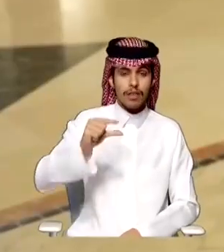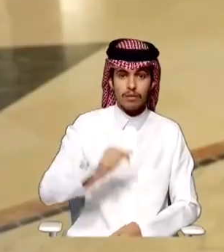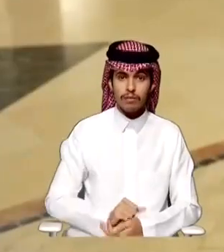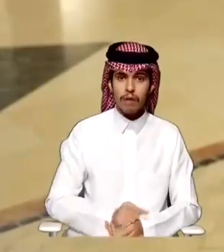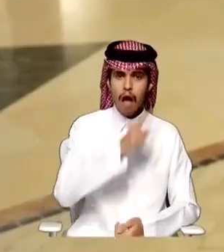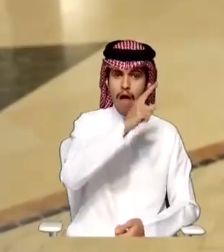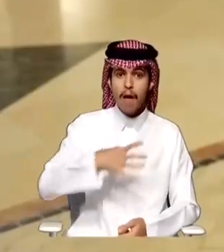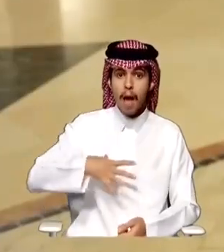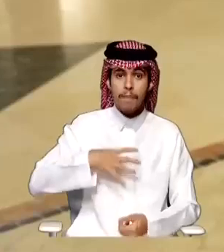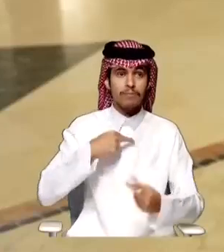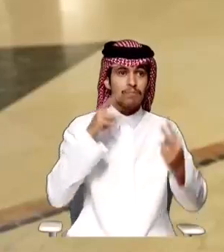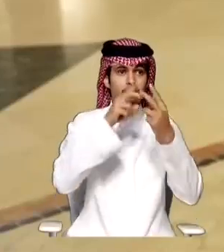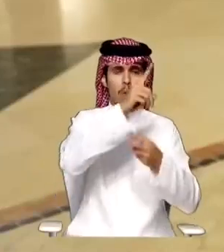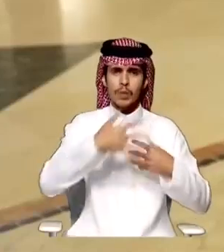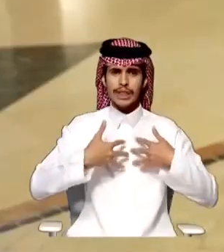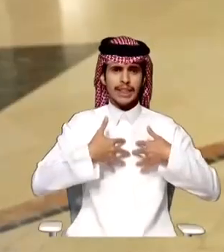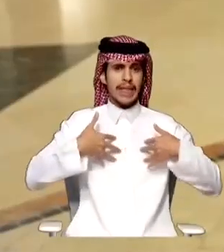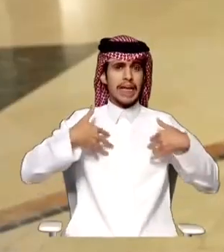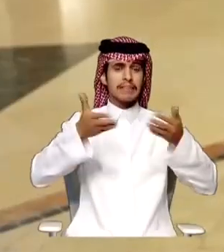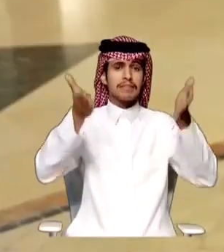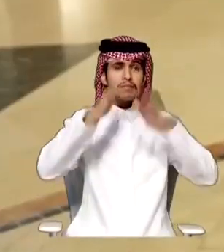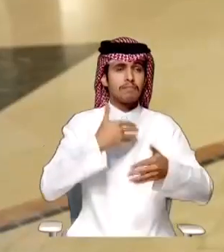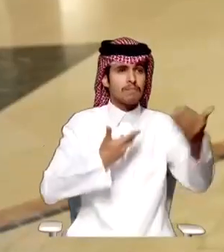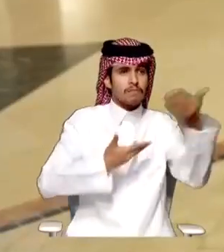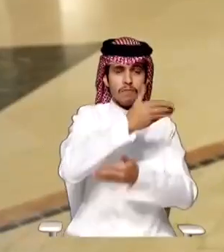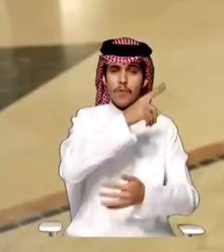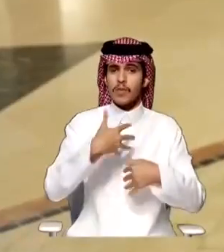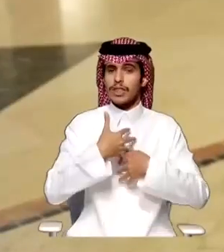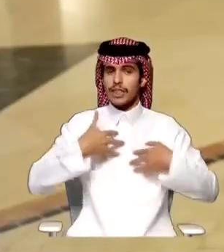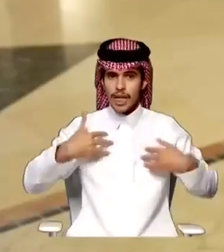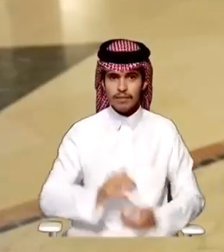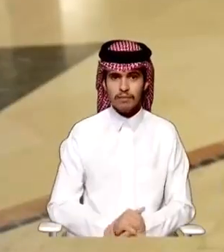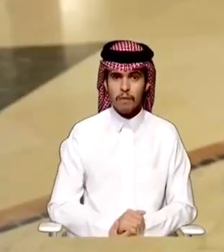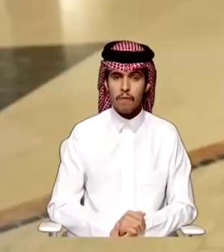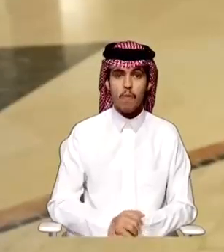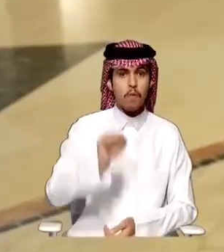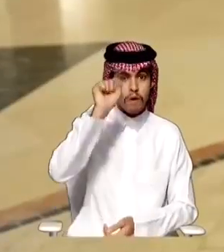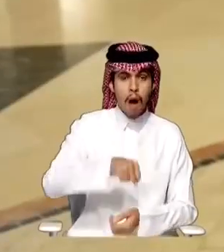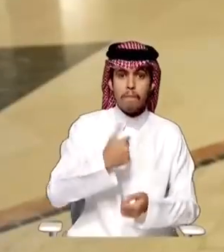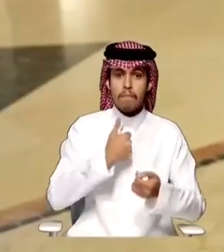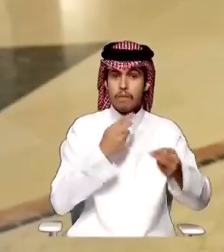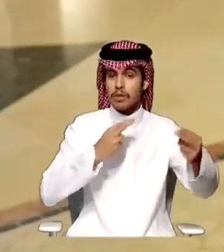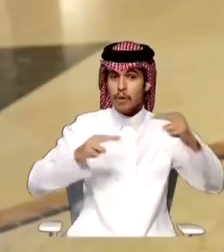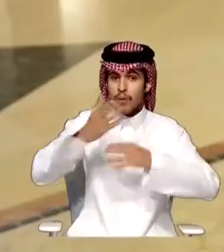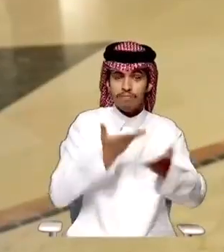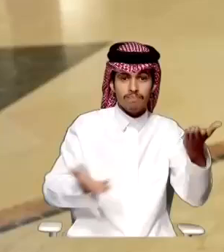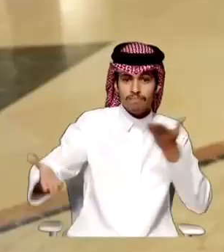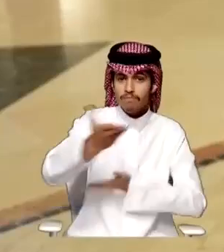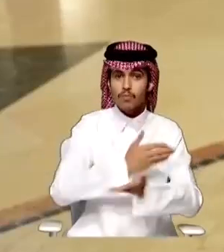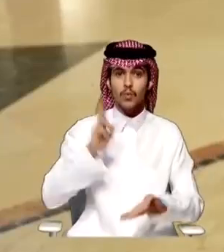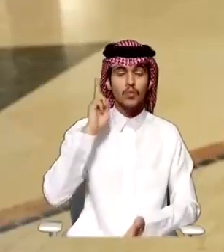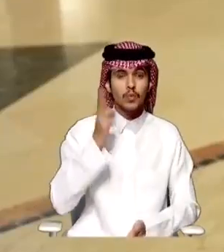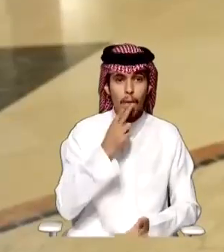سعيدا جدا بمقابلتها والحديث معنا ايضا كان هنالك تواصل بيننا نحن فئه الصم وبين